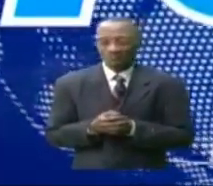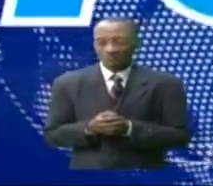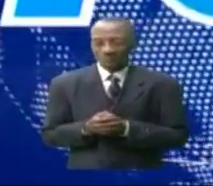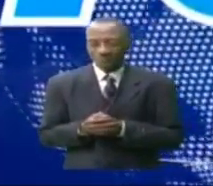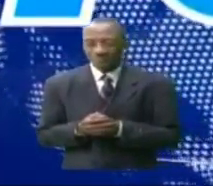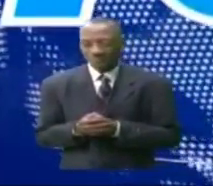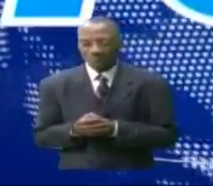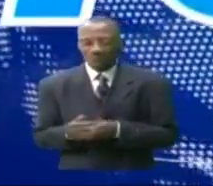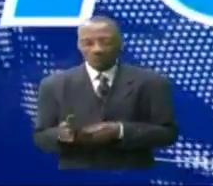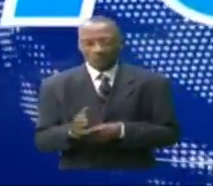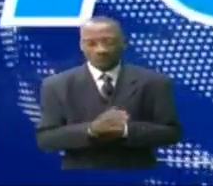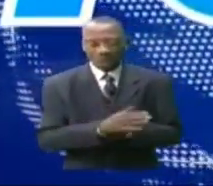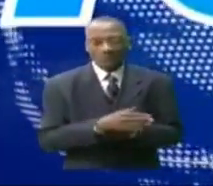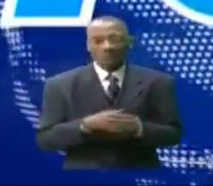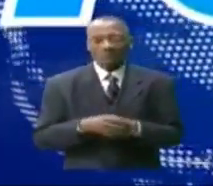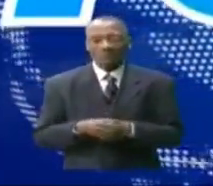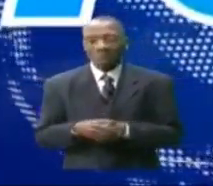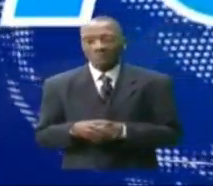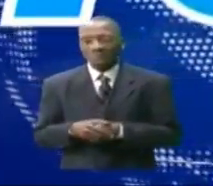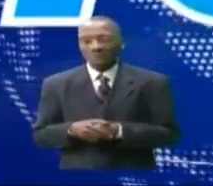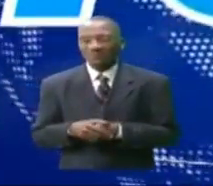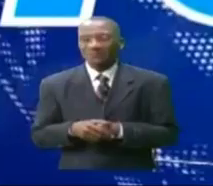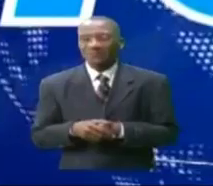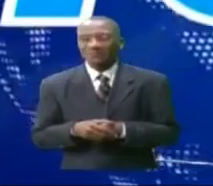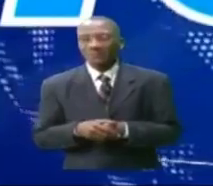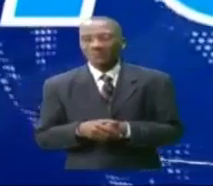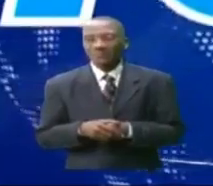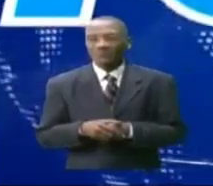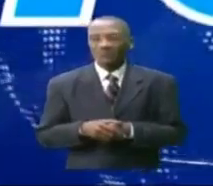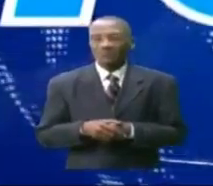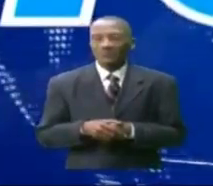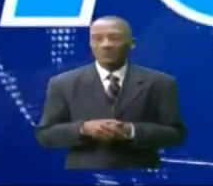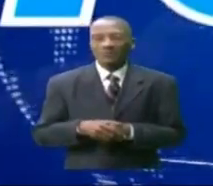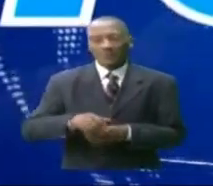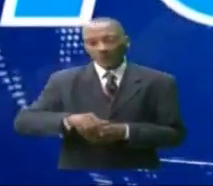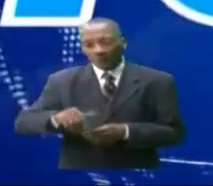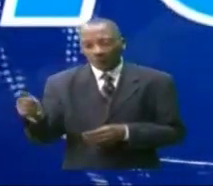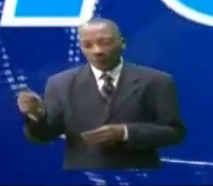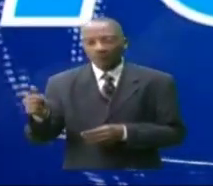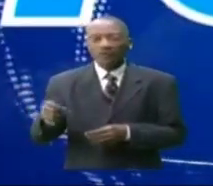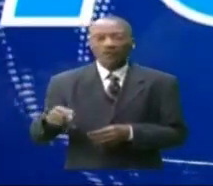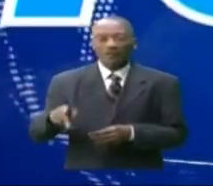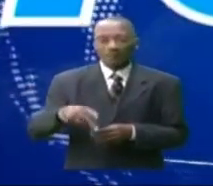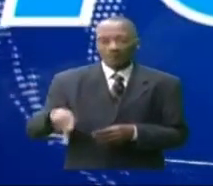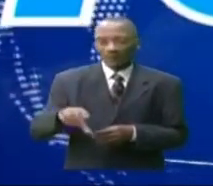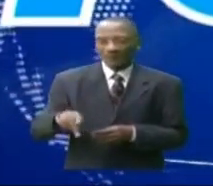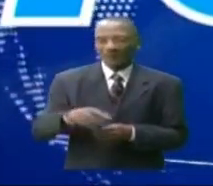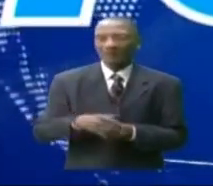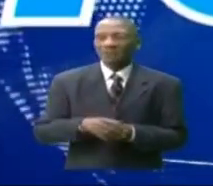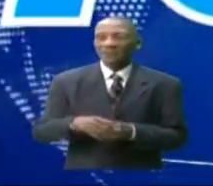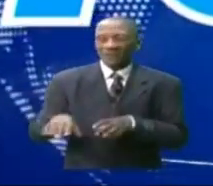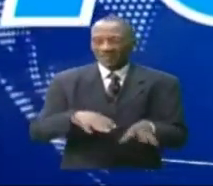D'une province à une autre, prenons à présent cette activité organisée par la police nationale congolaise dans le Kasaï central.